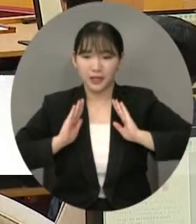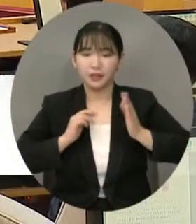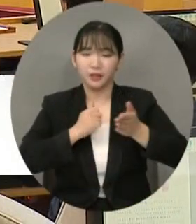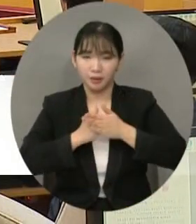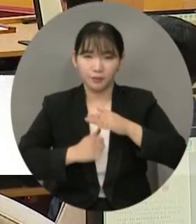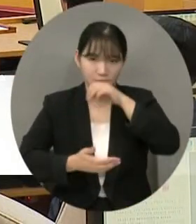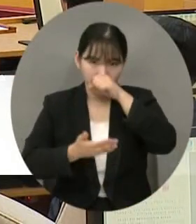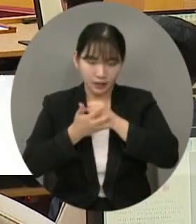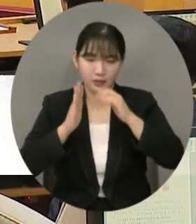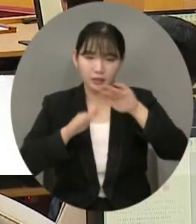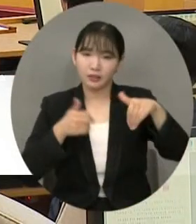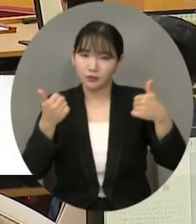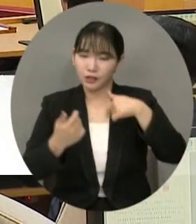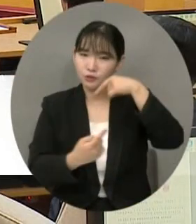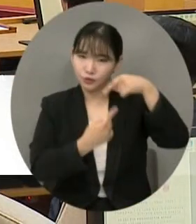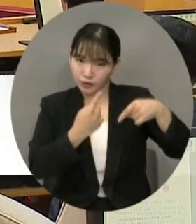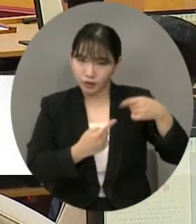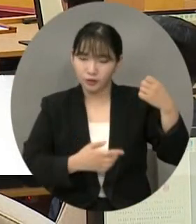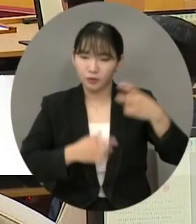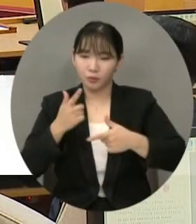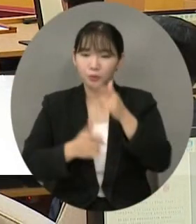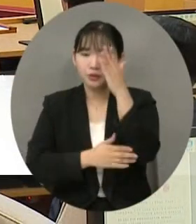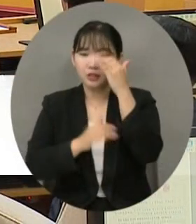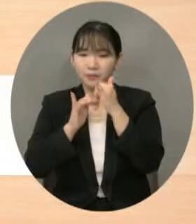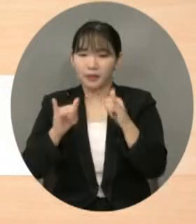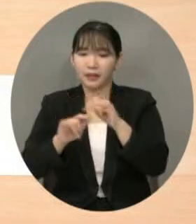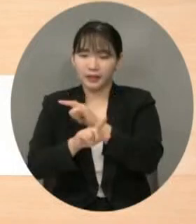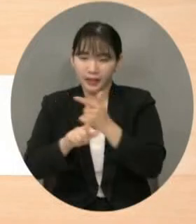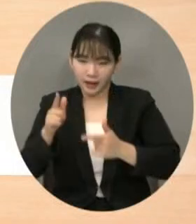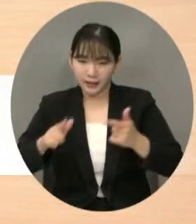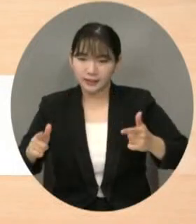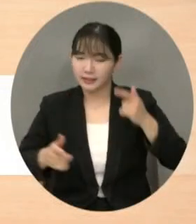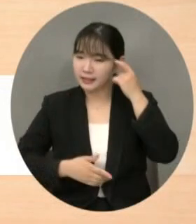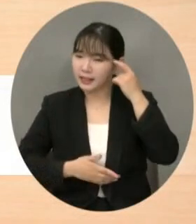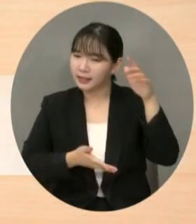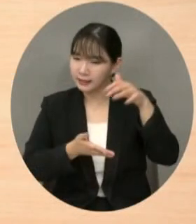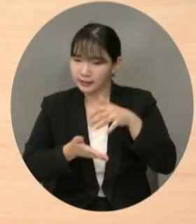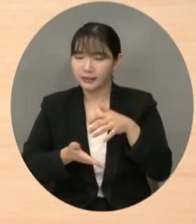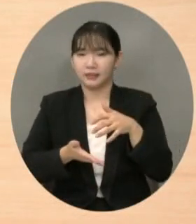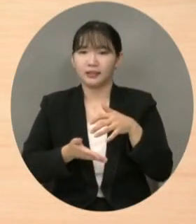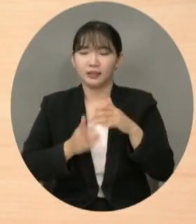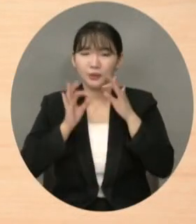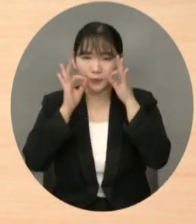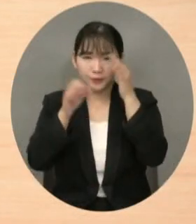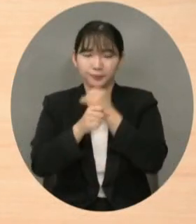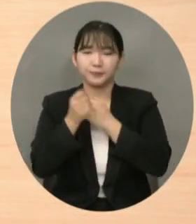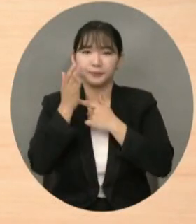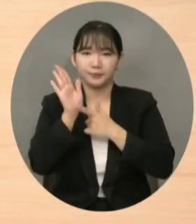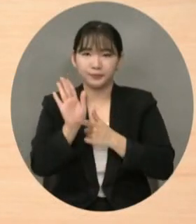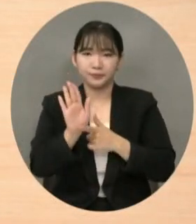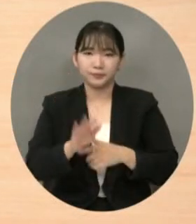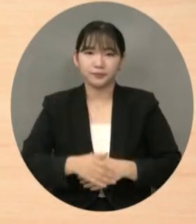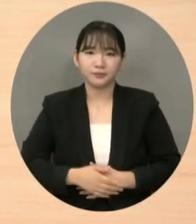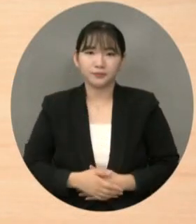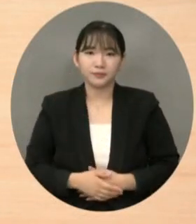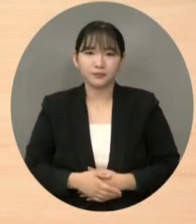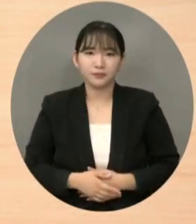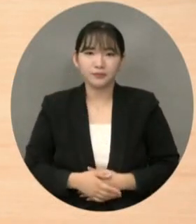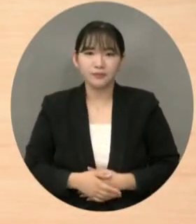합리적인 전남도 의회 운영과 목포 시민들의 다양한 의견을 수렴하는데 최선을 다하겠다고 밝혔습니다 Ah